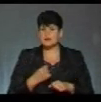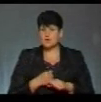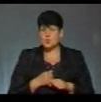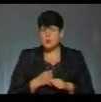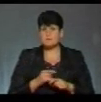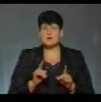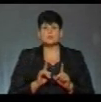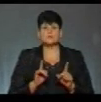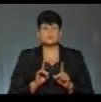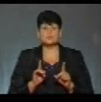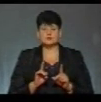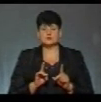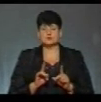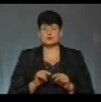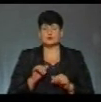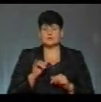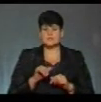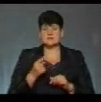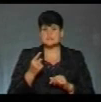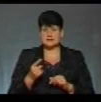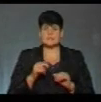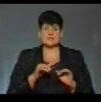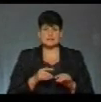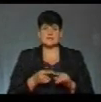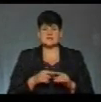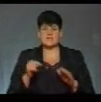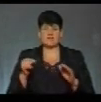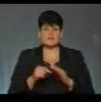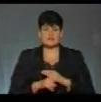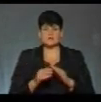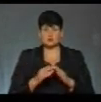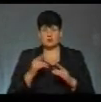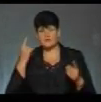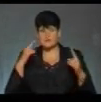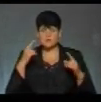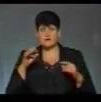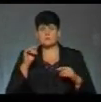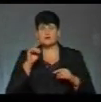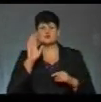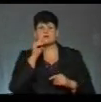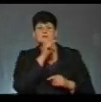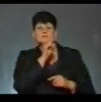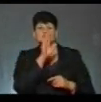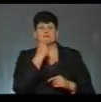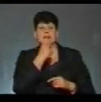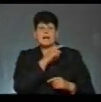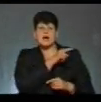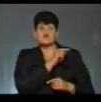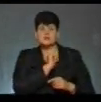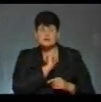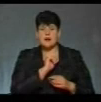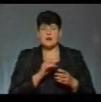дії. І одна з таких дій – це може бути втеча з дому, фантазування про те, що буде краще. А потреби, які можуть